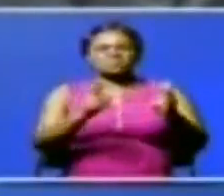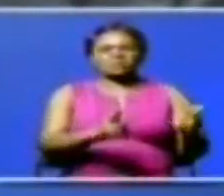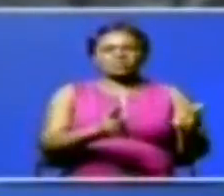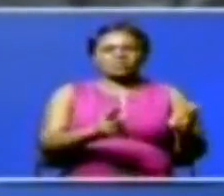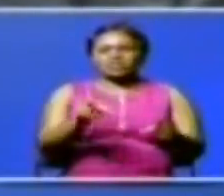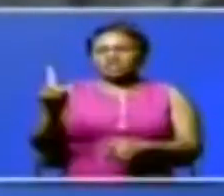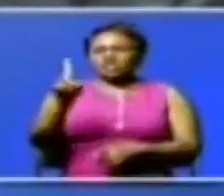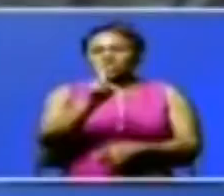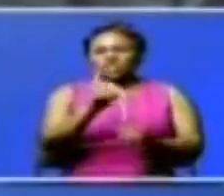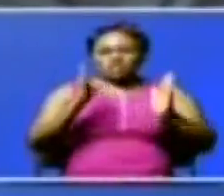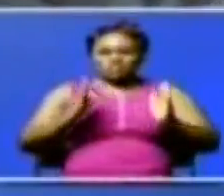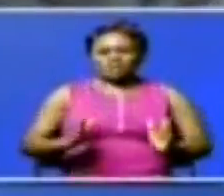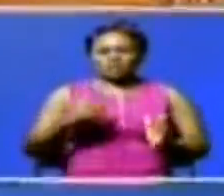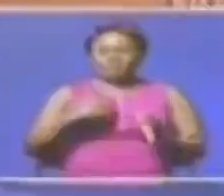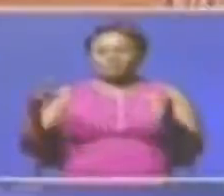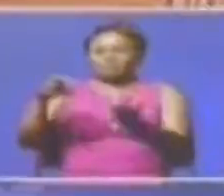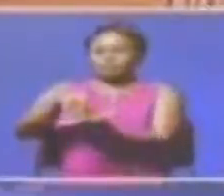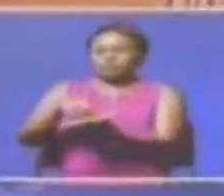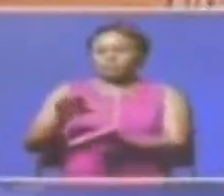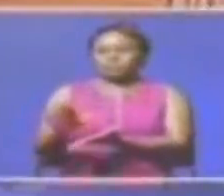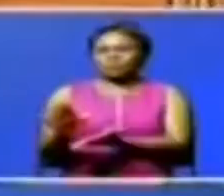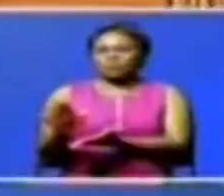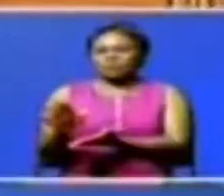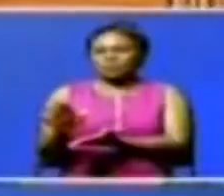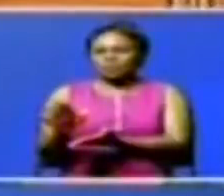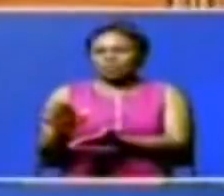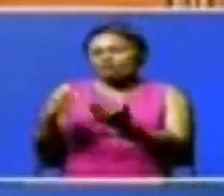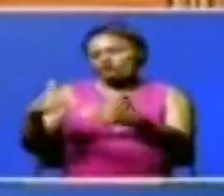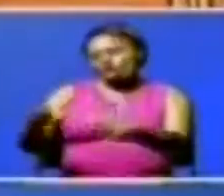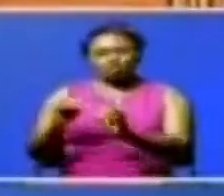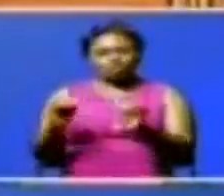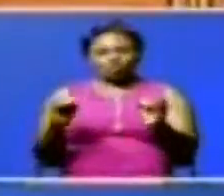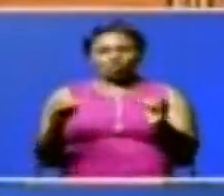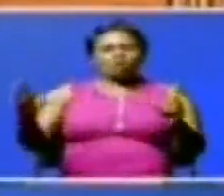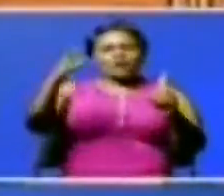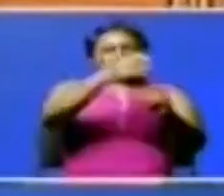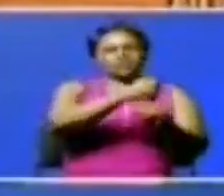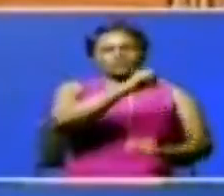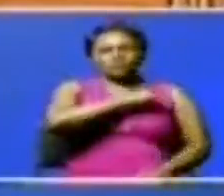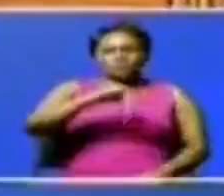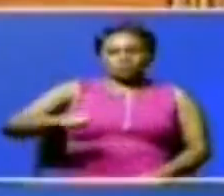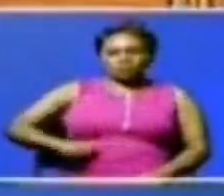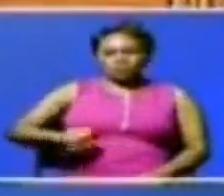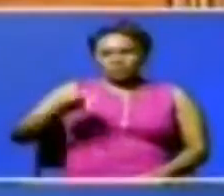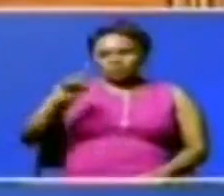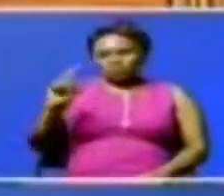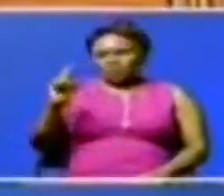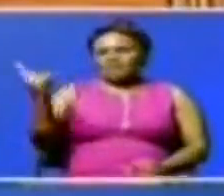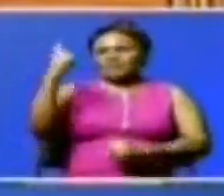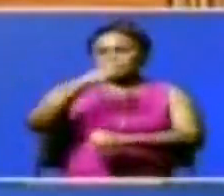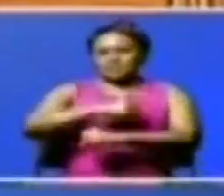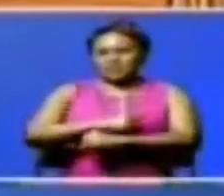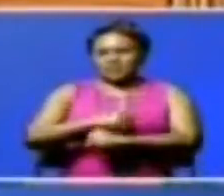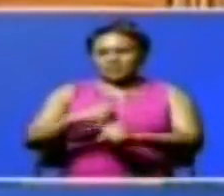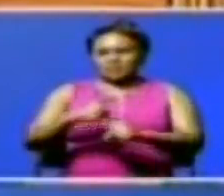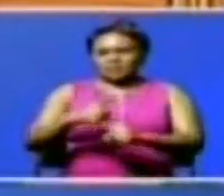amechukua mwelekeo fulani. All is not lost. We will achieve the Supreme Court of India in Kenya one day. We will